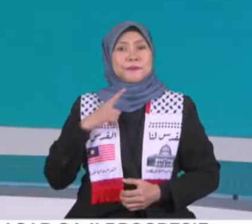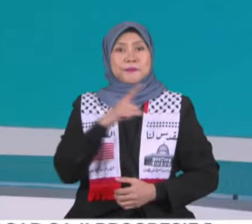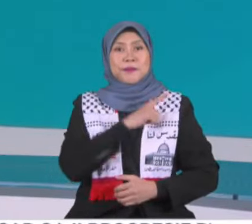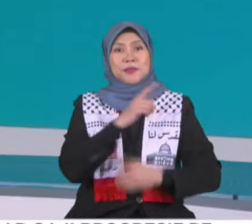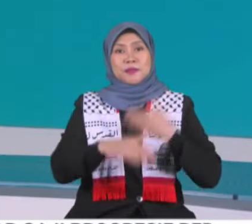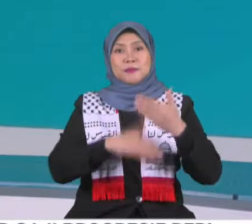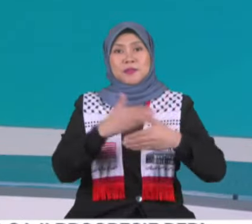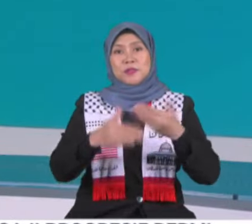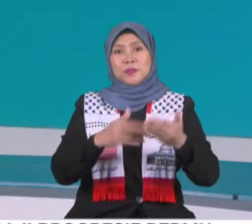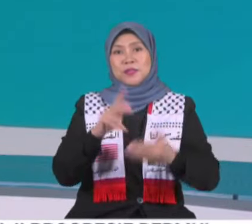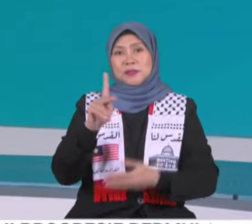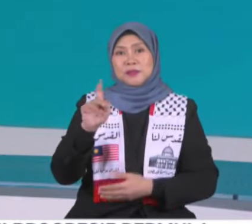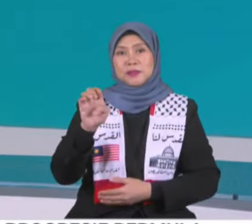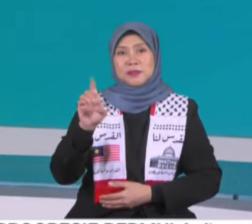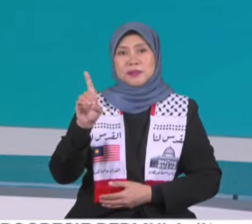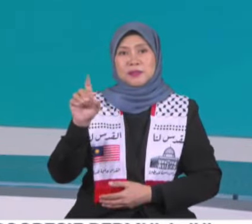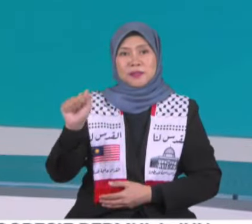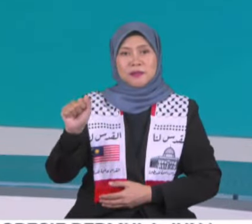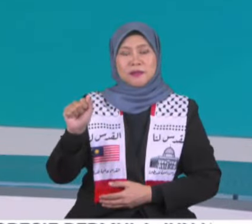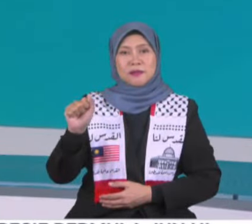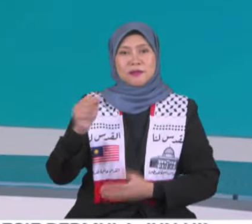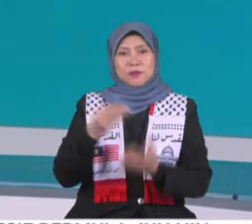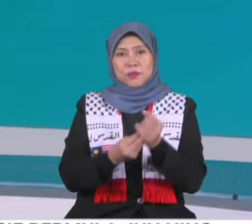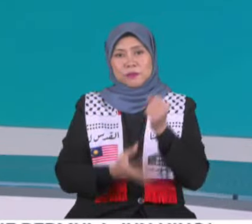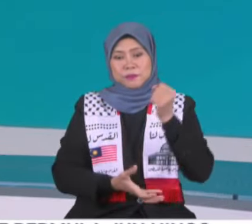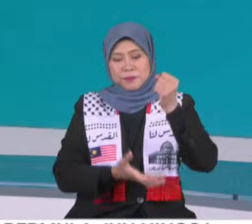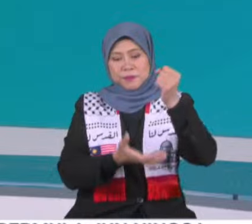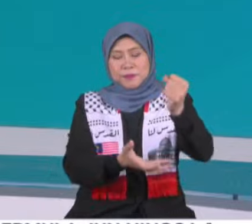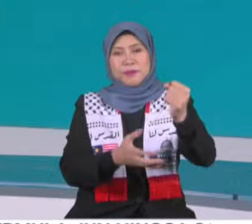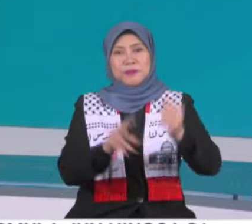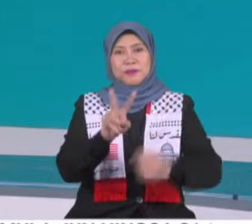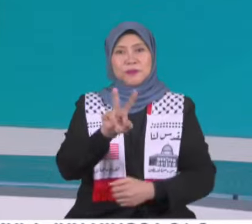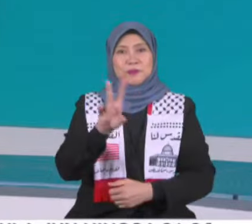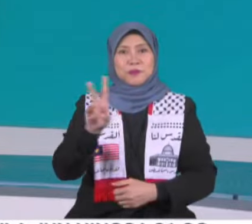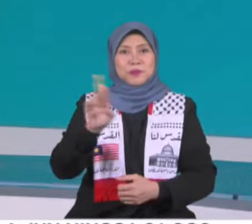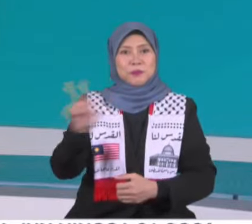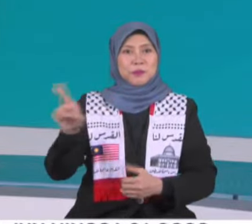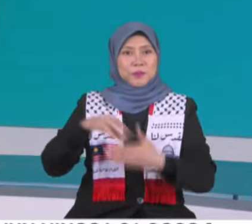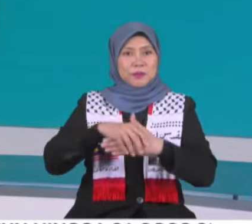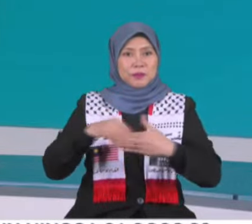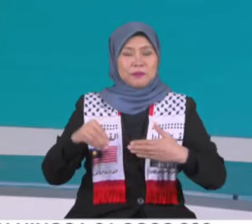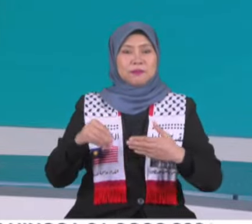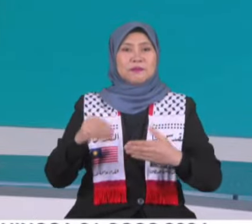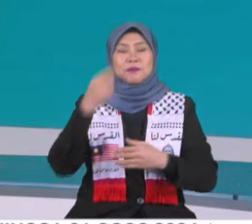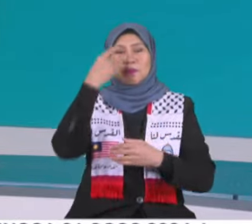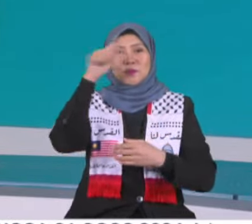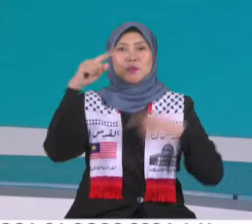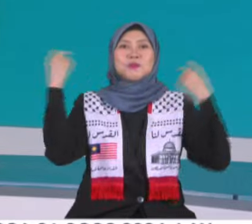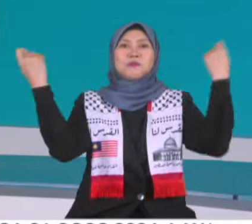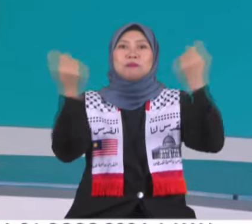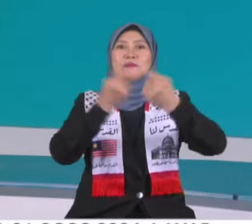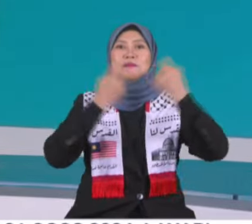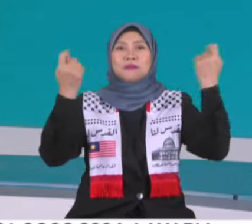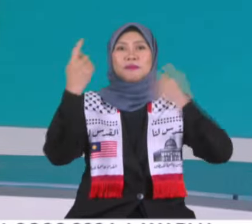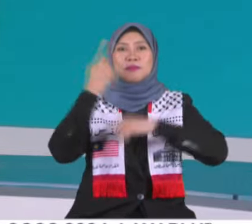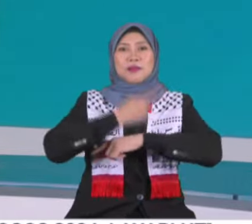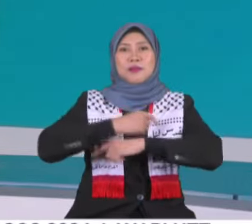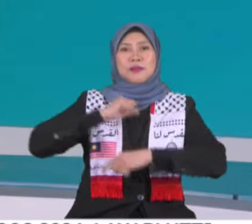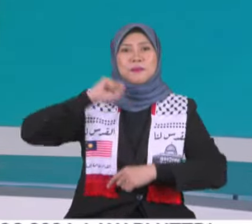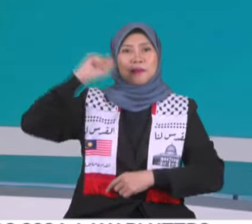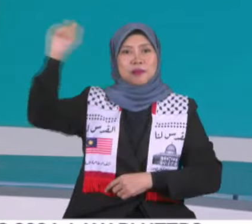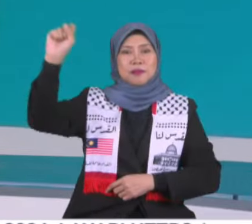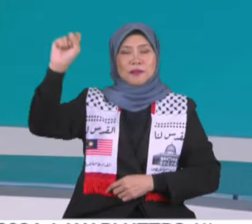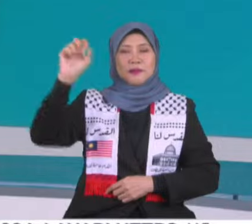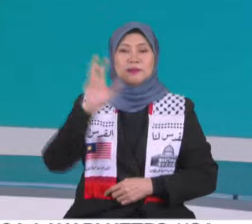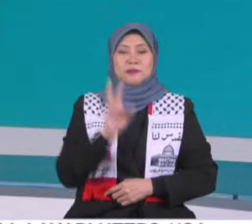Lembaga Kemajuan Wilayah Kedah, KEDA, memperuntuk sebanyak RM27,000 bagi menyemarakkan sambutan Hari